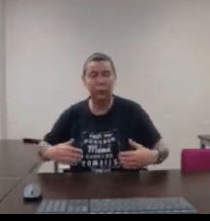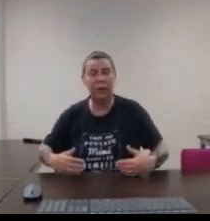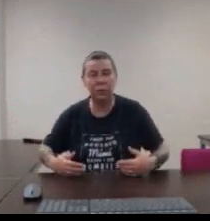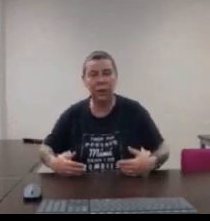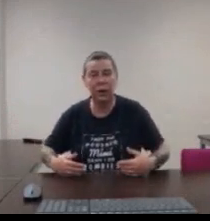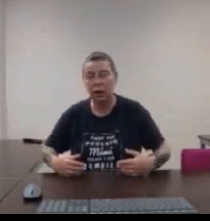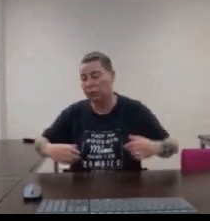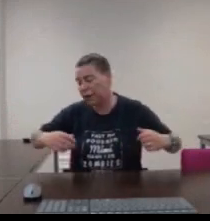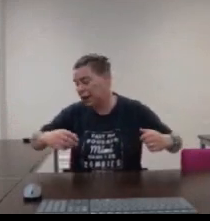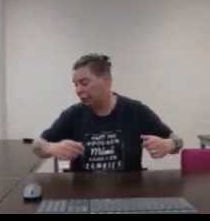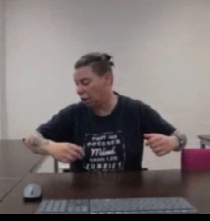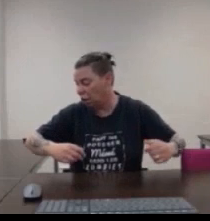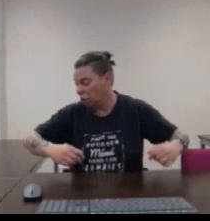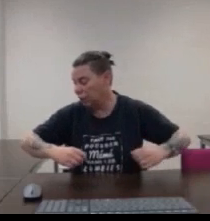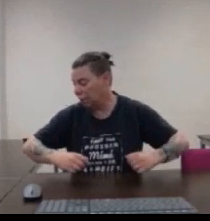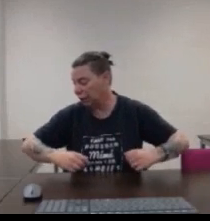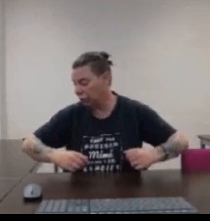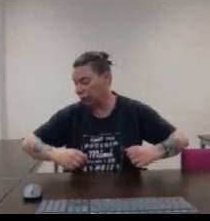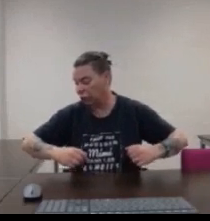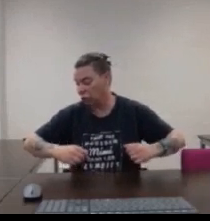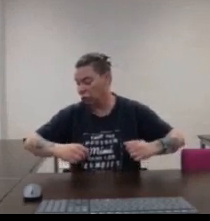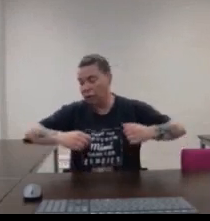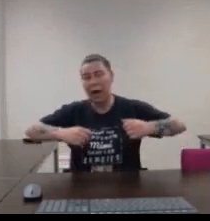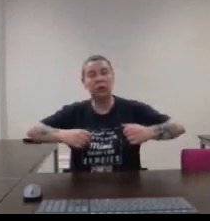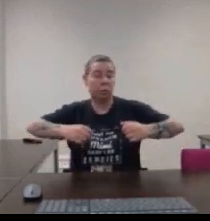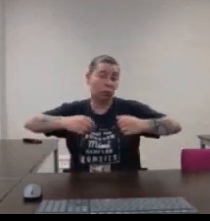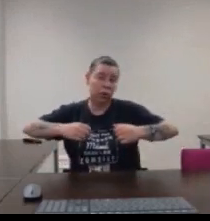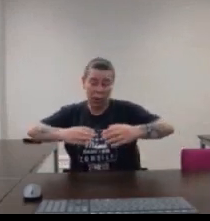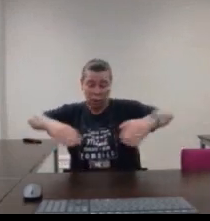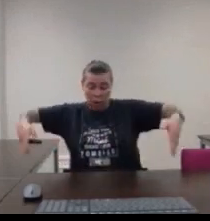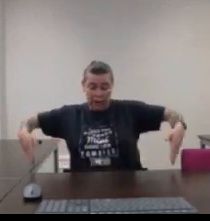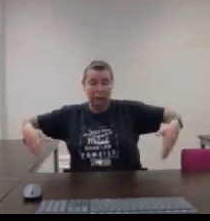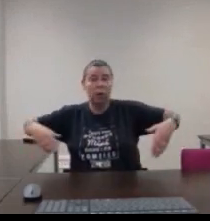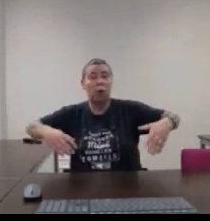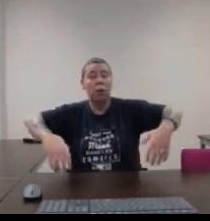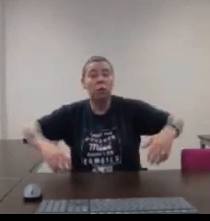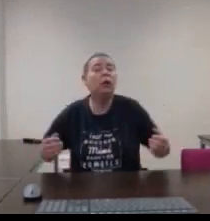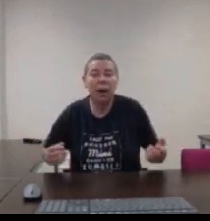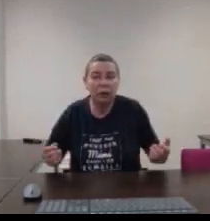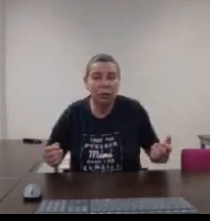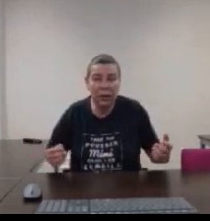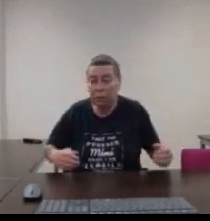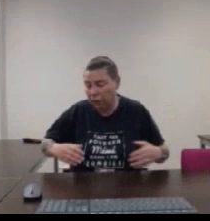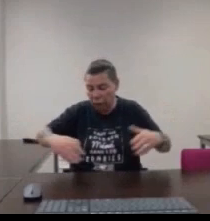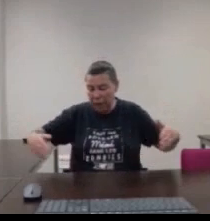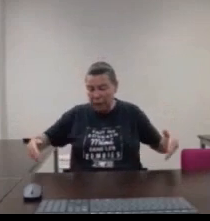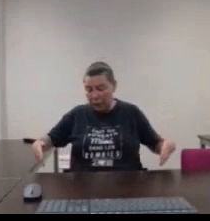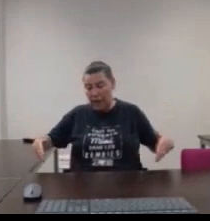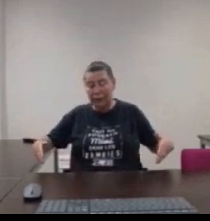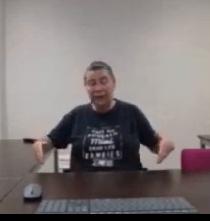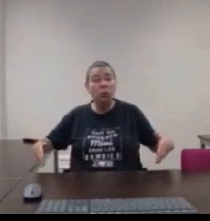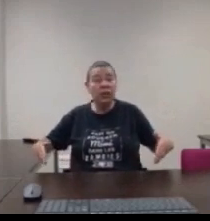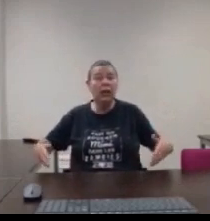quand vous allez vous approcher, vous allez avoir ou les bras qui vont être trop larges pour toucher les angles, ou les bras dans le vide parce qu'il